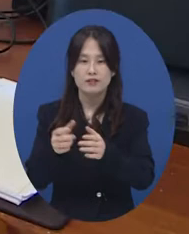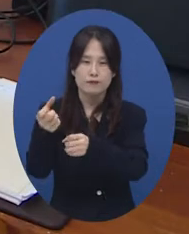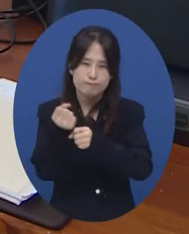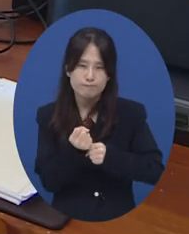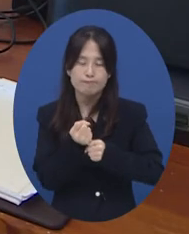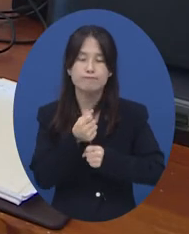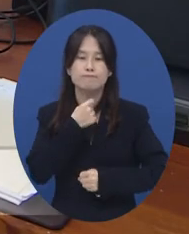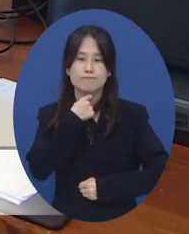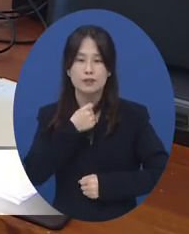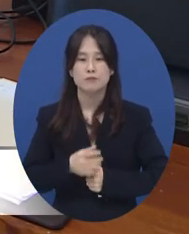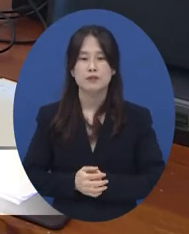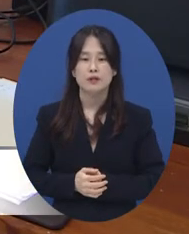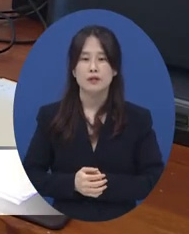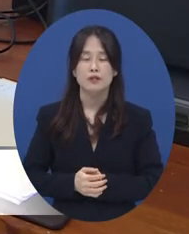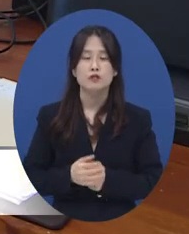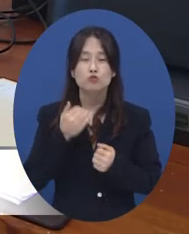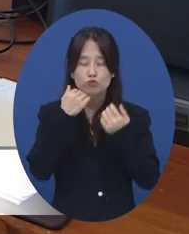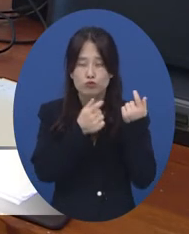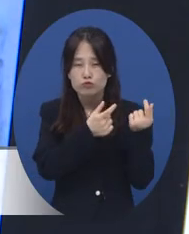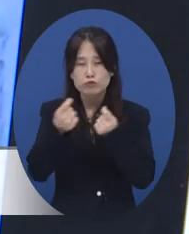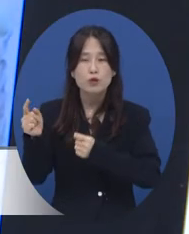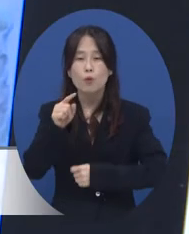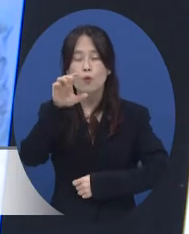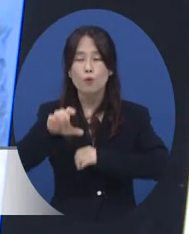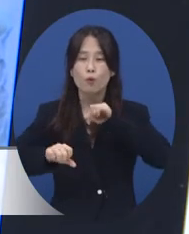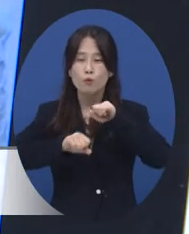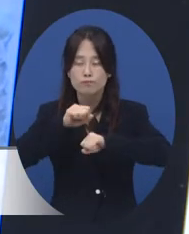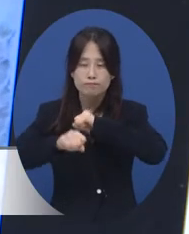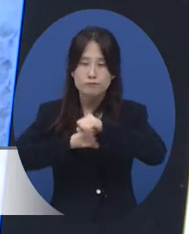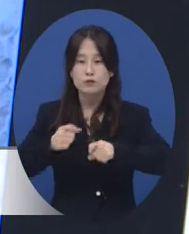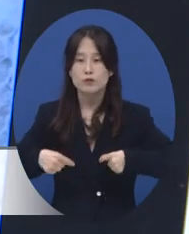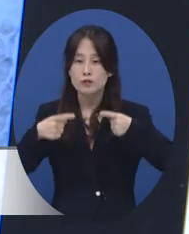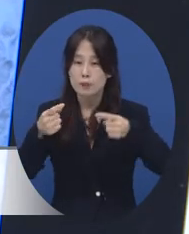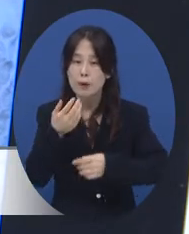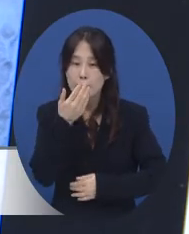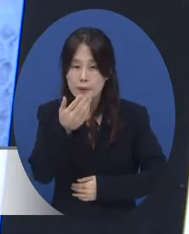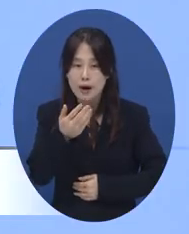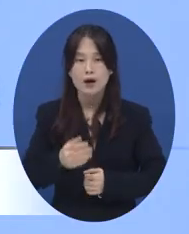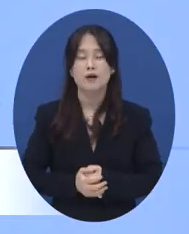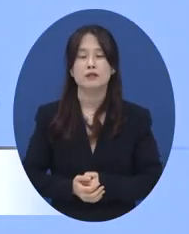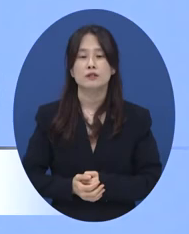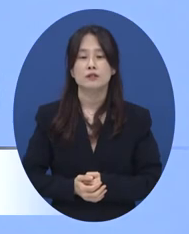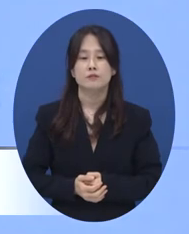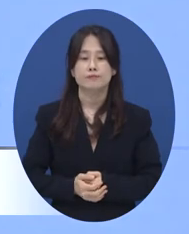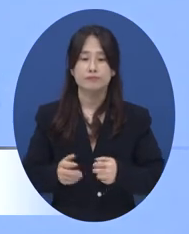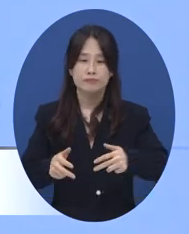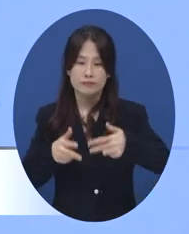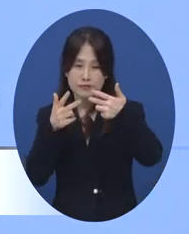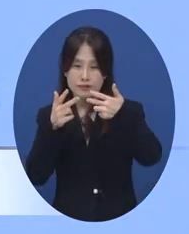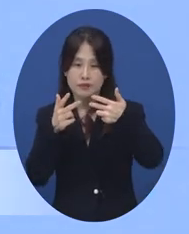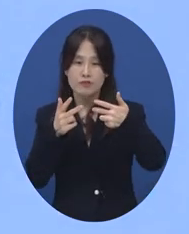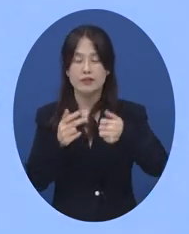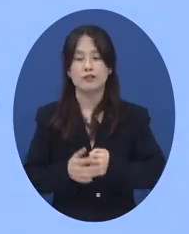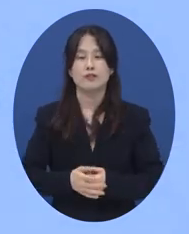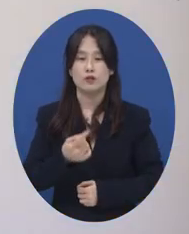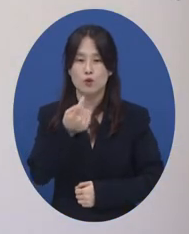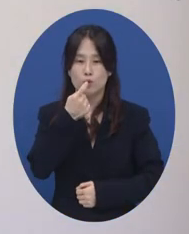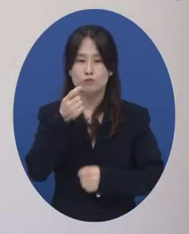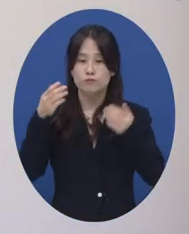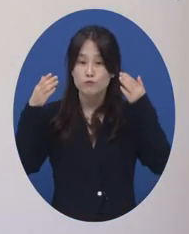하겠습니다. 남녀노소 누구나 어디서든 평생교육을 손쉽게 받을 수 있게 비대면에 초점을